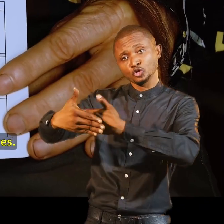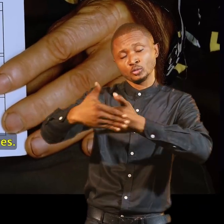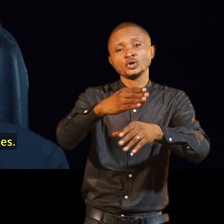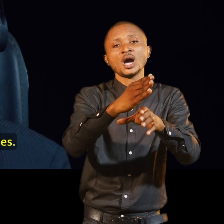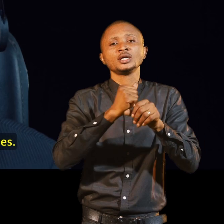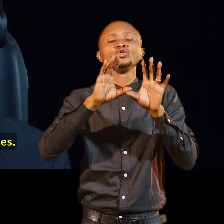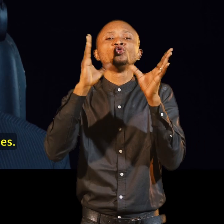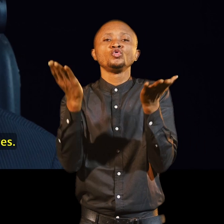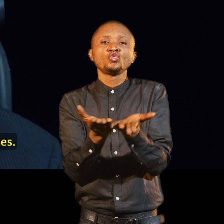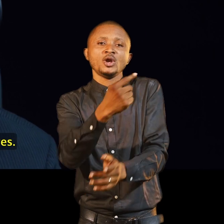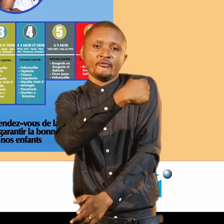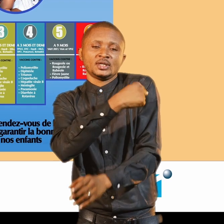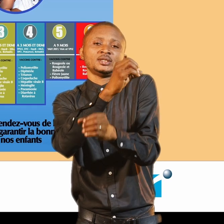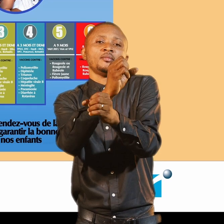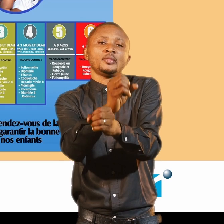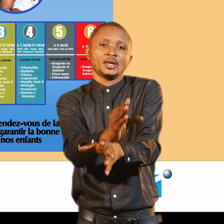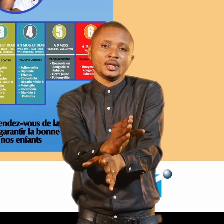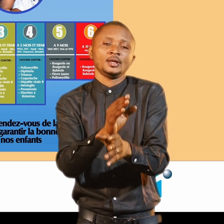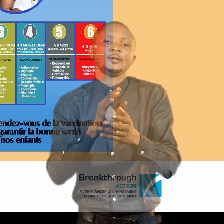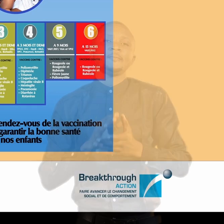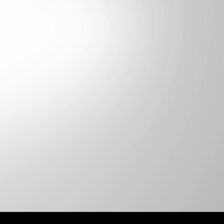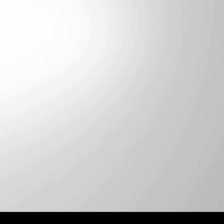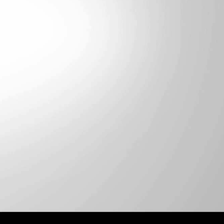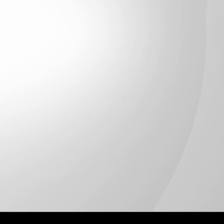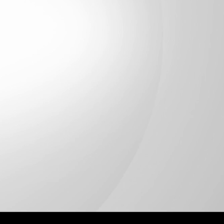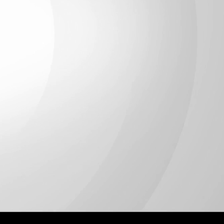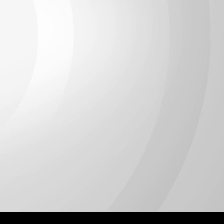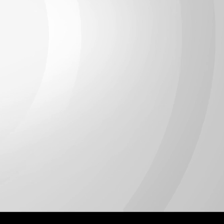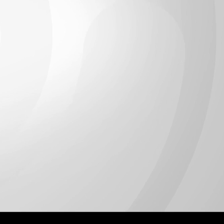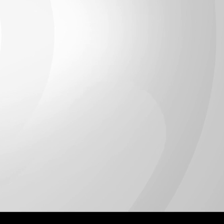pa ujinabu bakwangat bisalu bikumban.